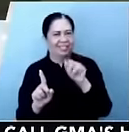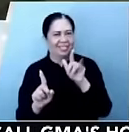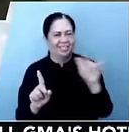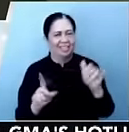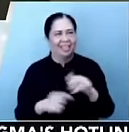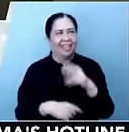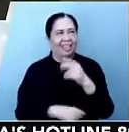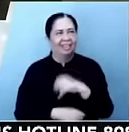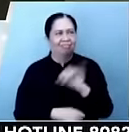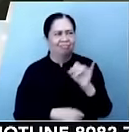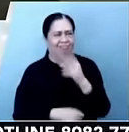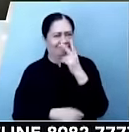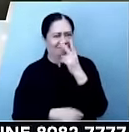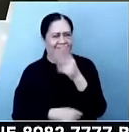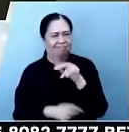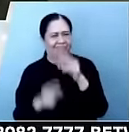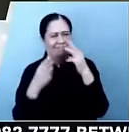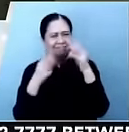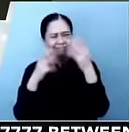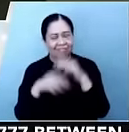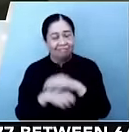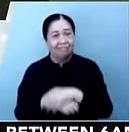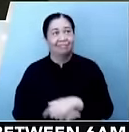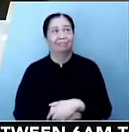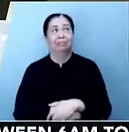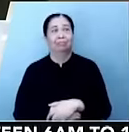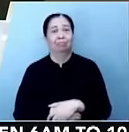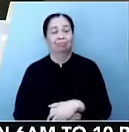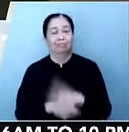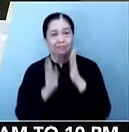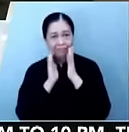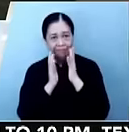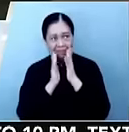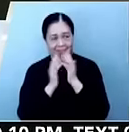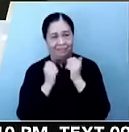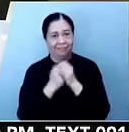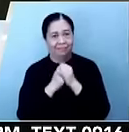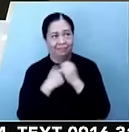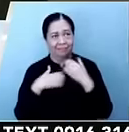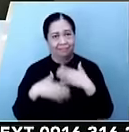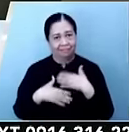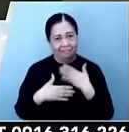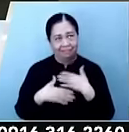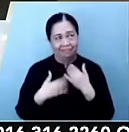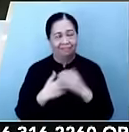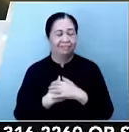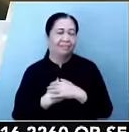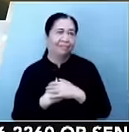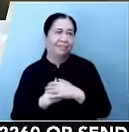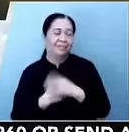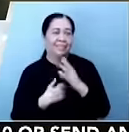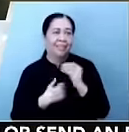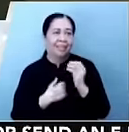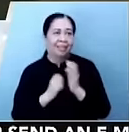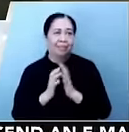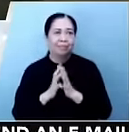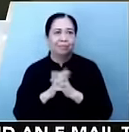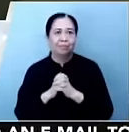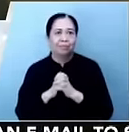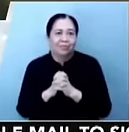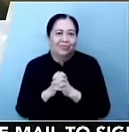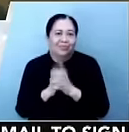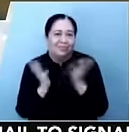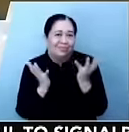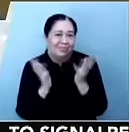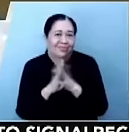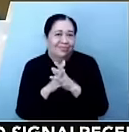nga po and syempre, nakaka-flatter po, nakakatuwa. And, ayun,